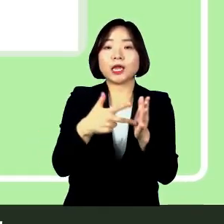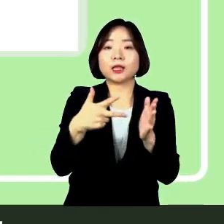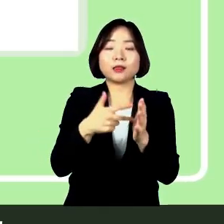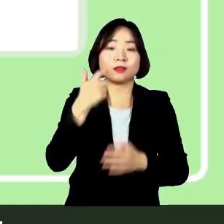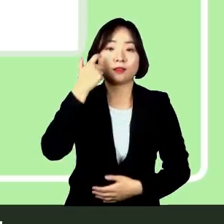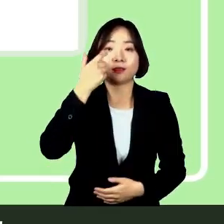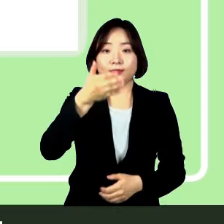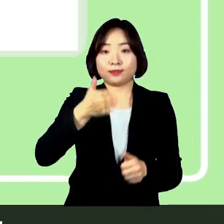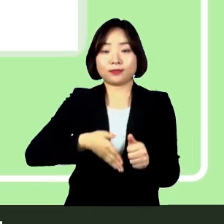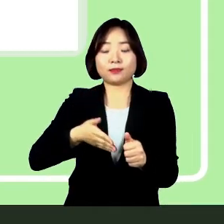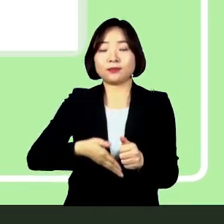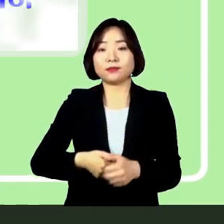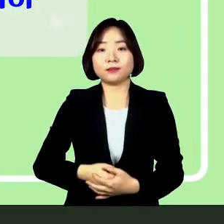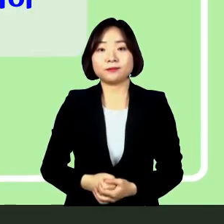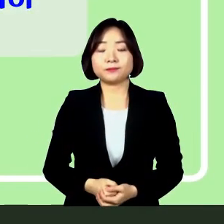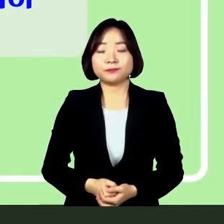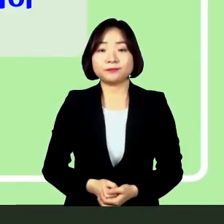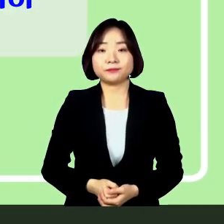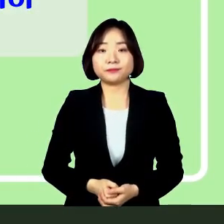수 있습니다.